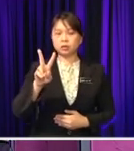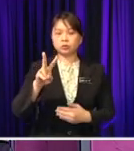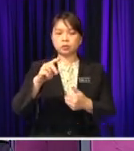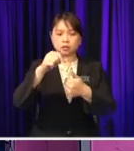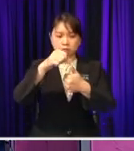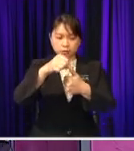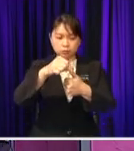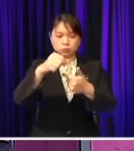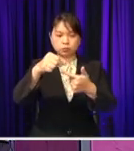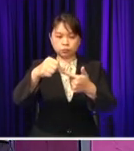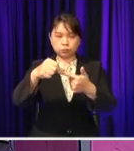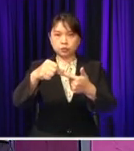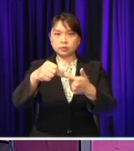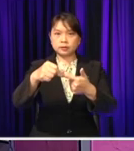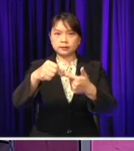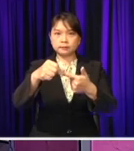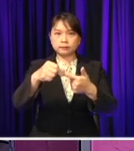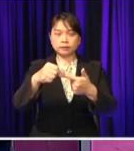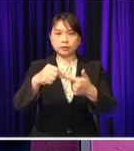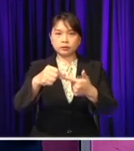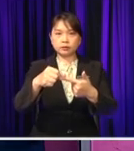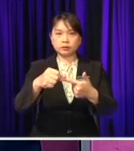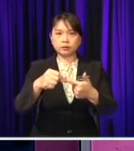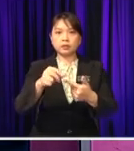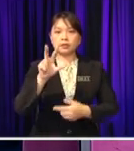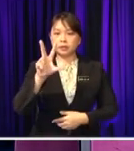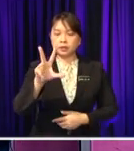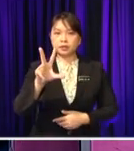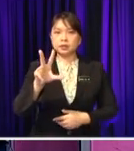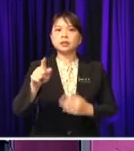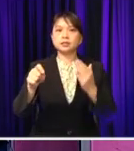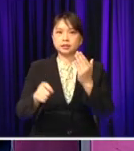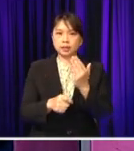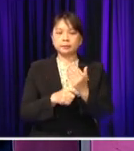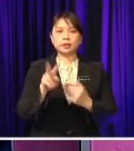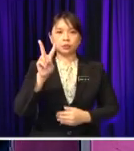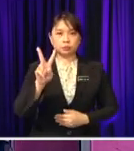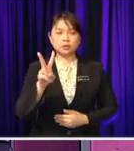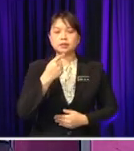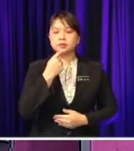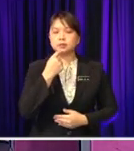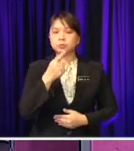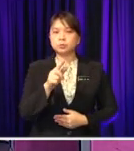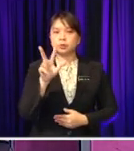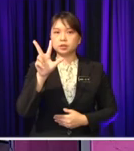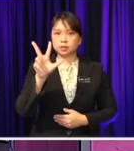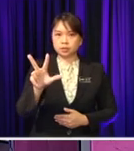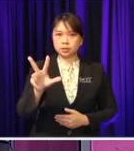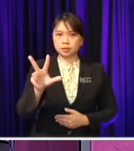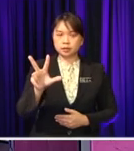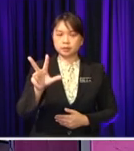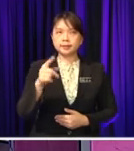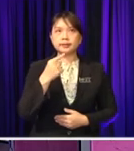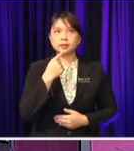jadi tiga tambah dua tiga kita tersebut Jadi dua tuh kita selepas